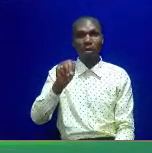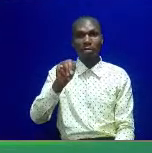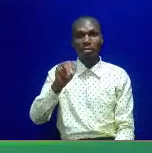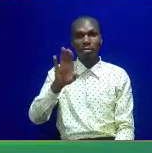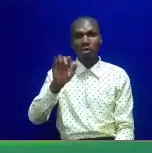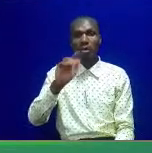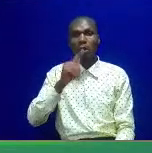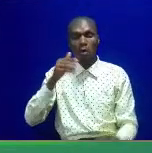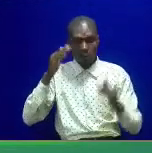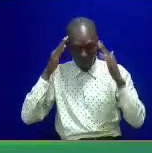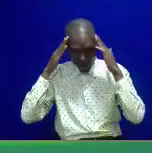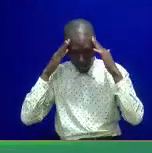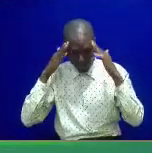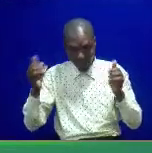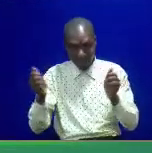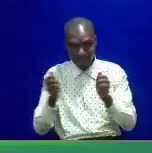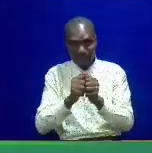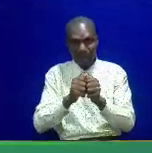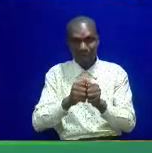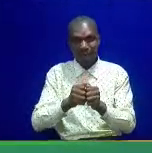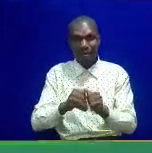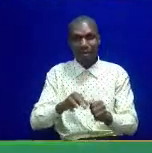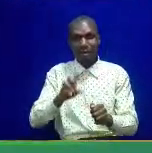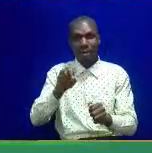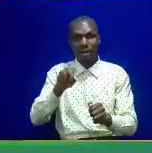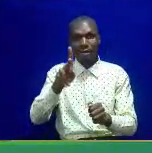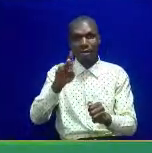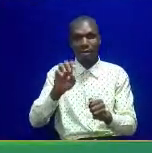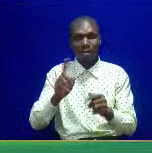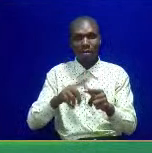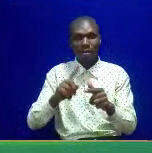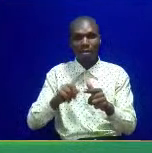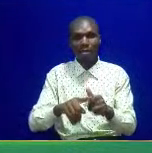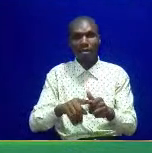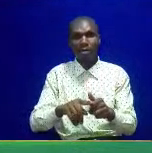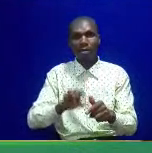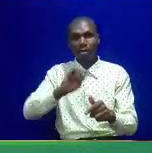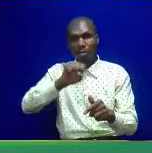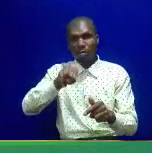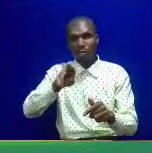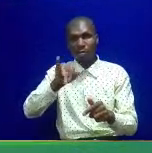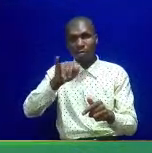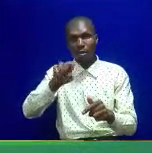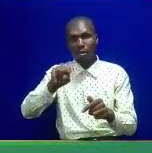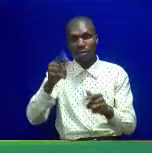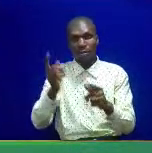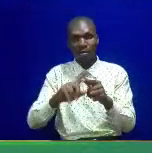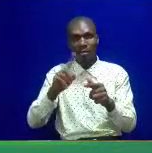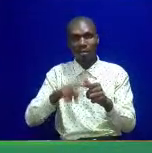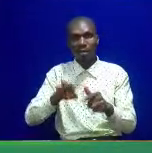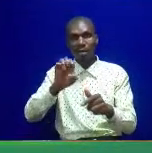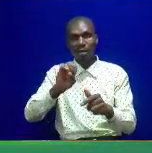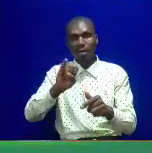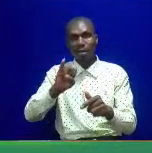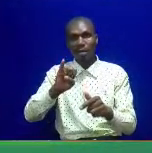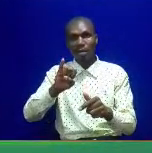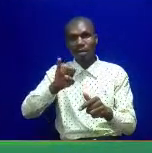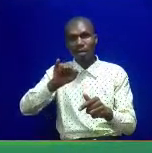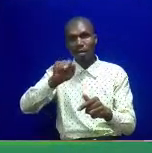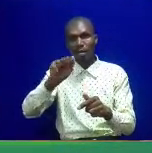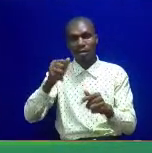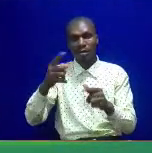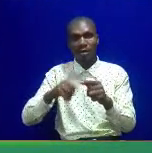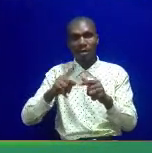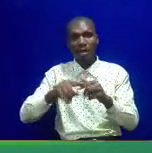meyo wakoronomo MCA Otonsi Ubiuk Masira Onyamatuta Julius Matwere Elaija Osiemo Onyamaya Mbamo